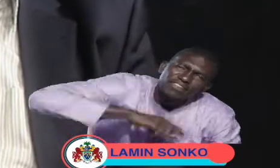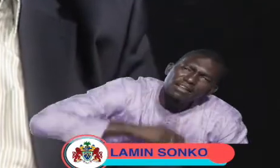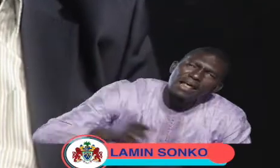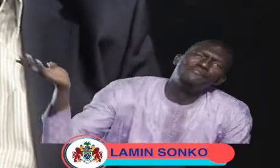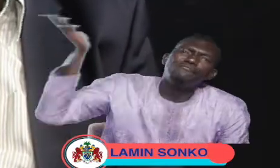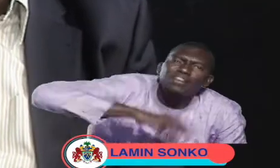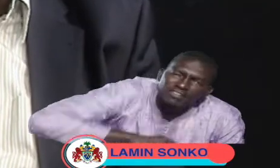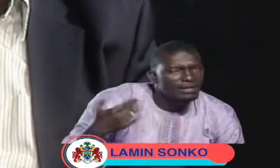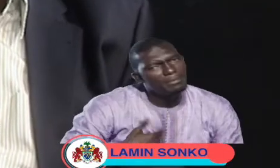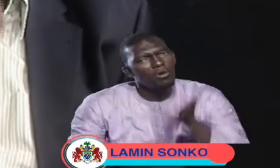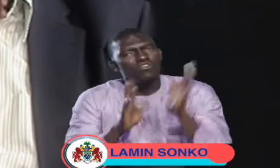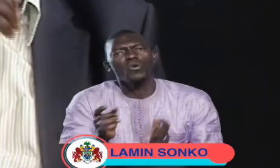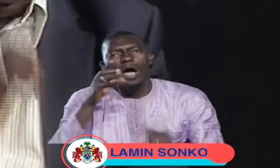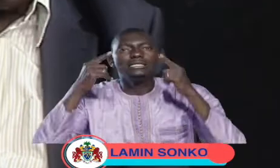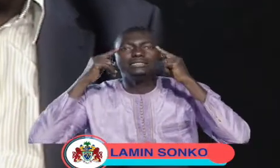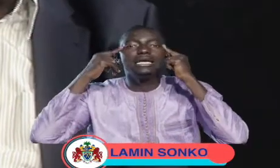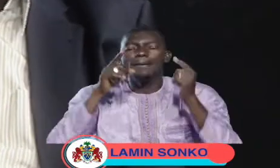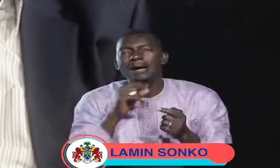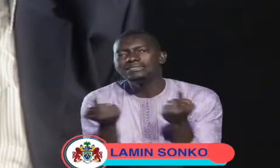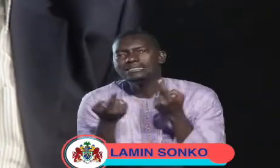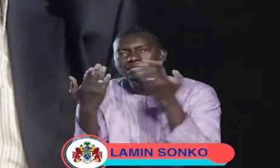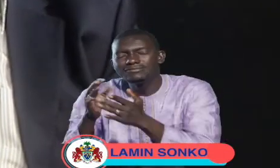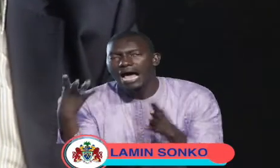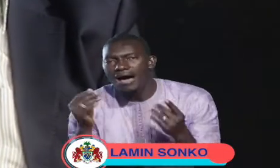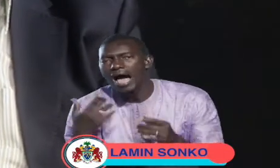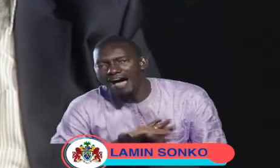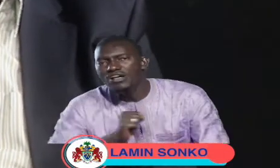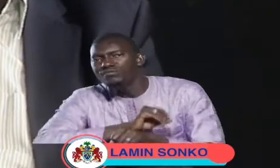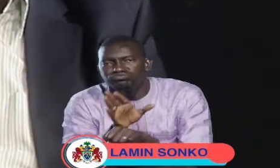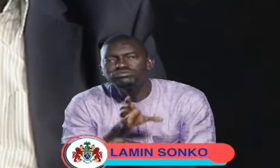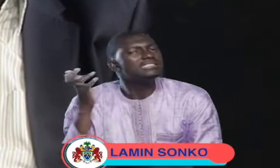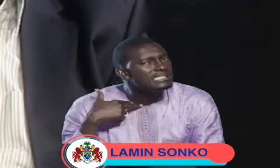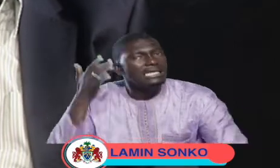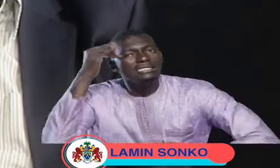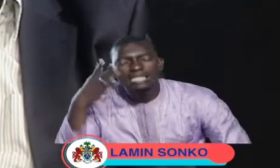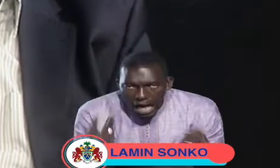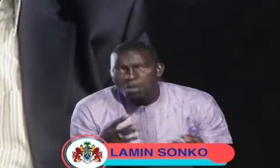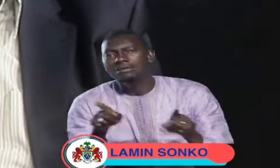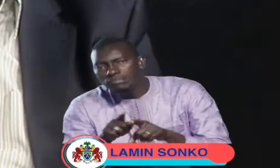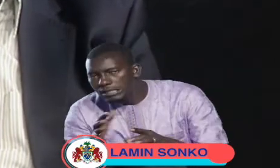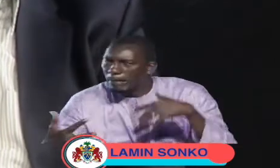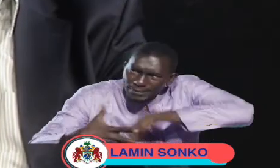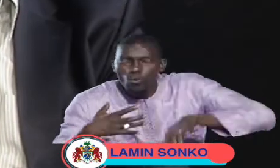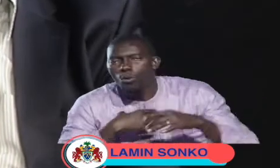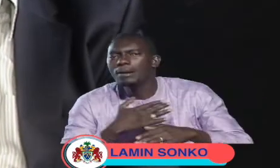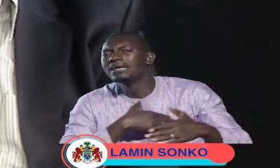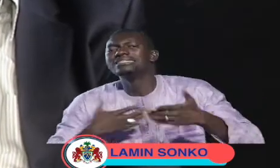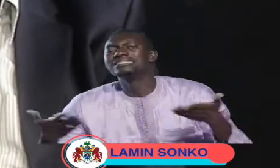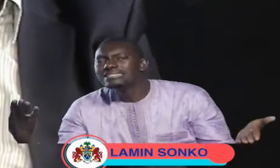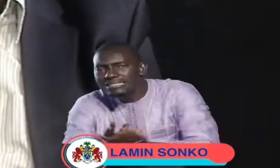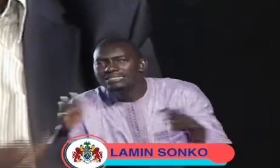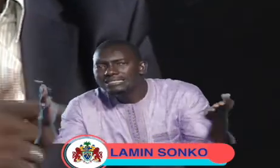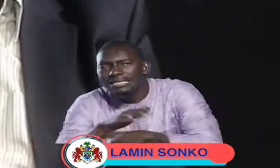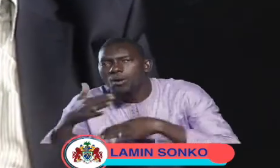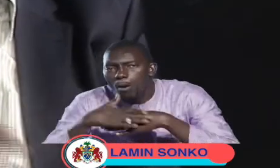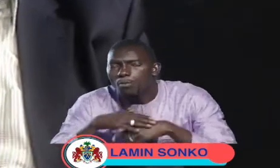ni ngi dañ na wara dañu nak dañu tok sen kër manaka maybe hegna sax ñoo amuñ lu ñoo def wa dañu mëna tok rek def ben WhatsApp rek